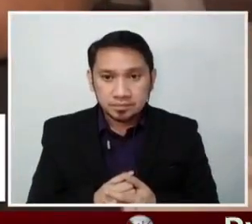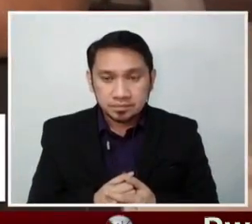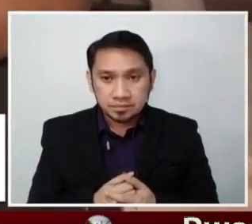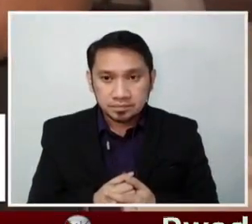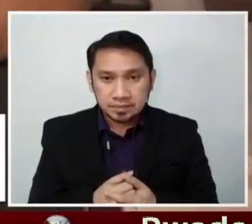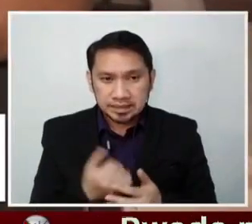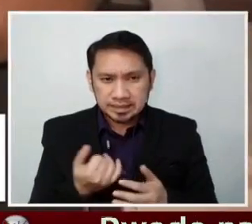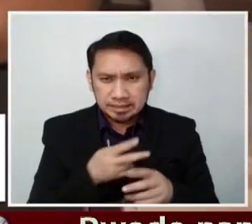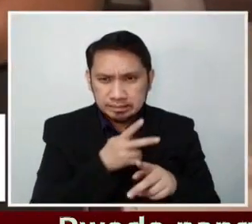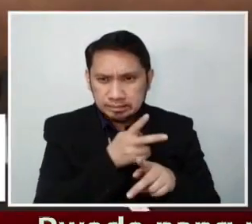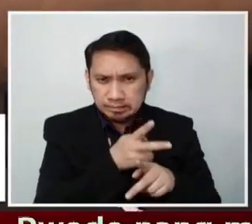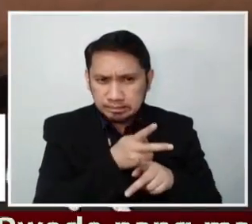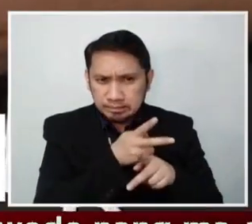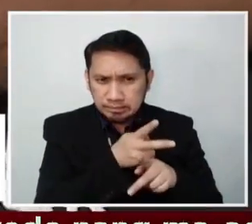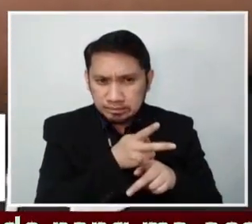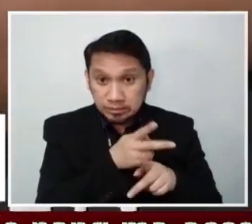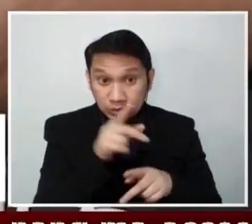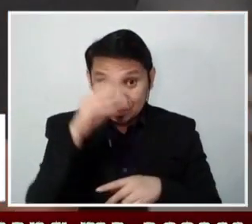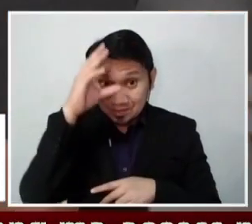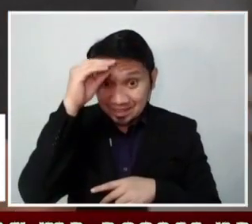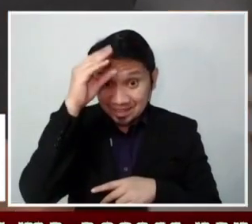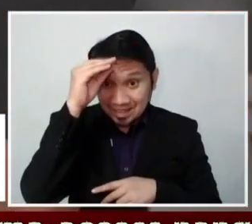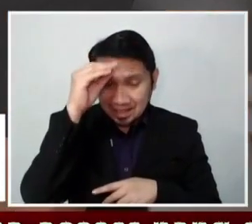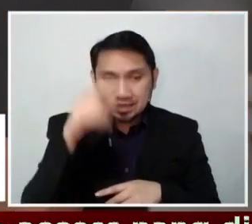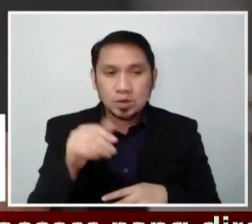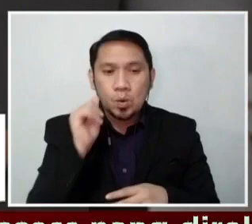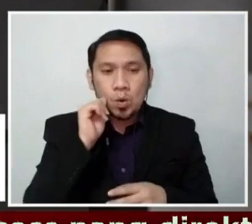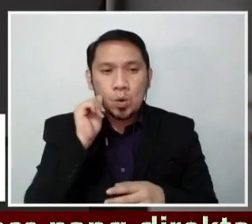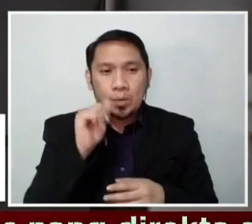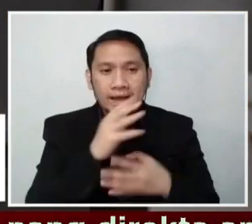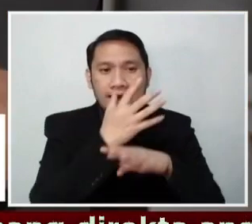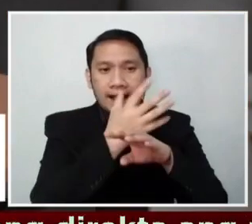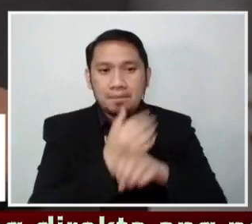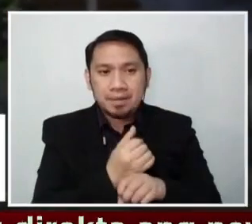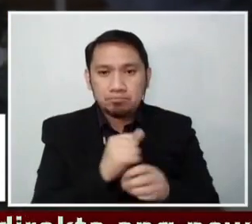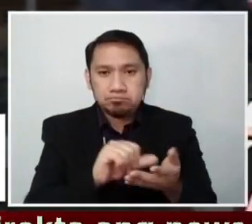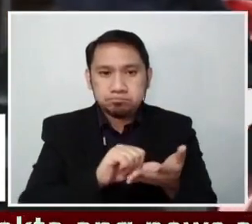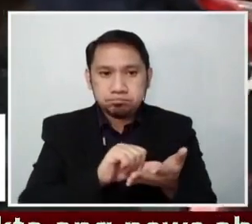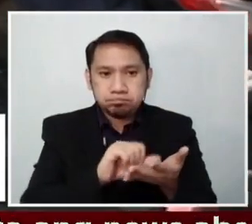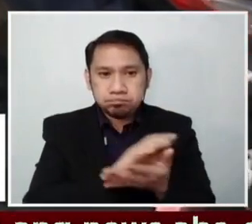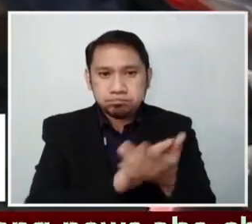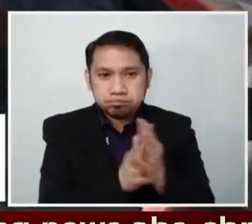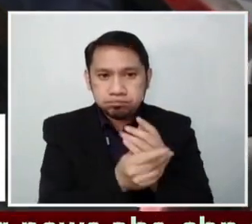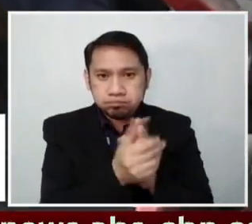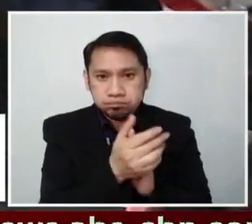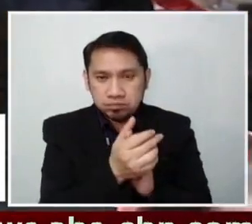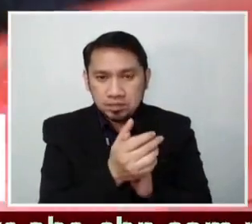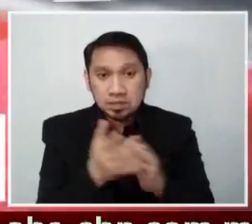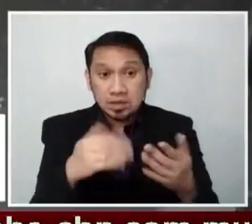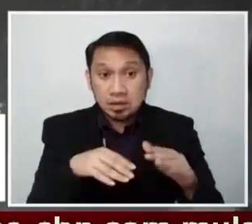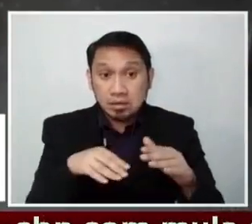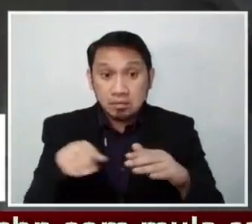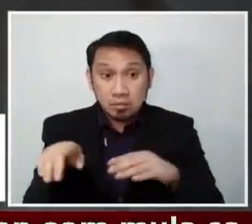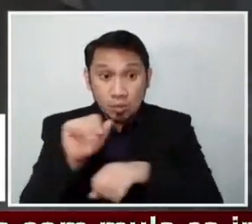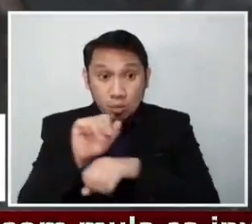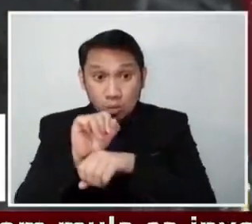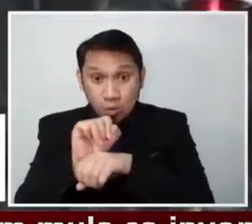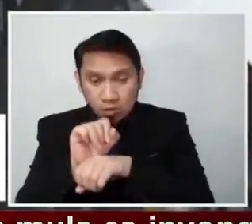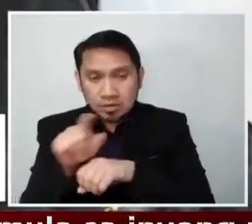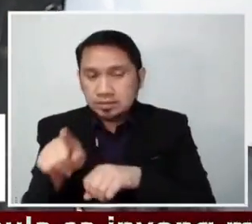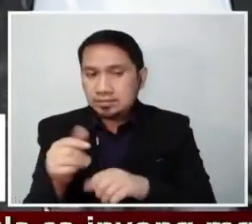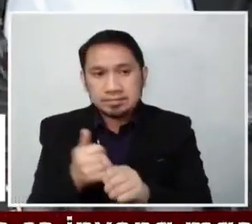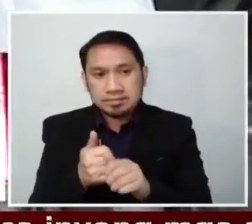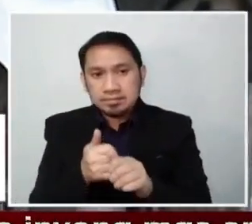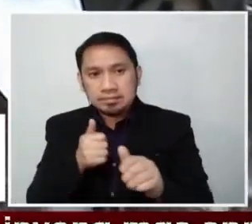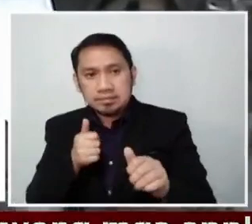Ingat na ingat sa trabaho si Roger kaya todo alcohol at palaging suot ang face mask. Pagpasok sa shop, iwas din siya kapag maraming